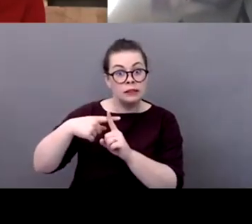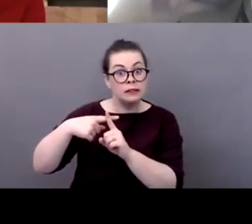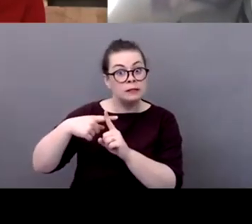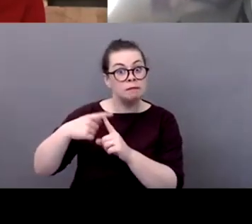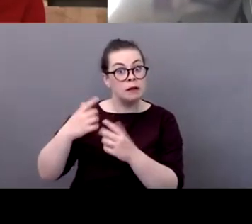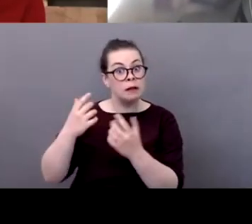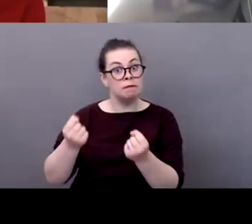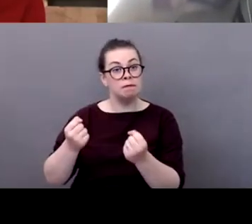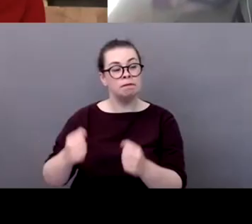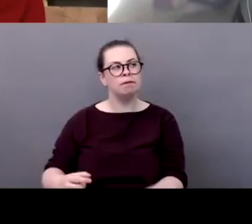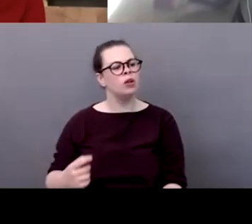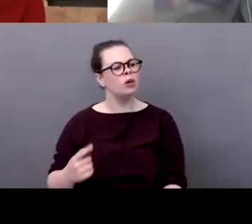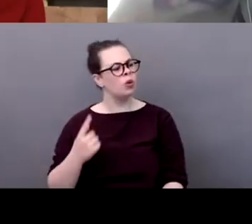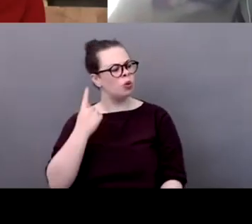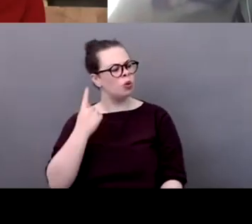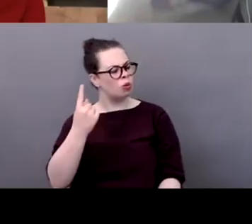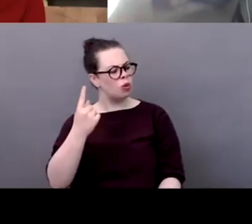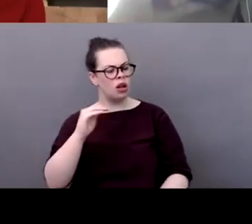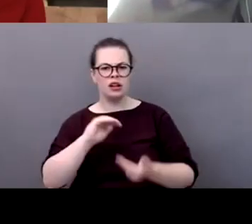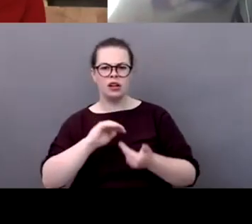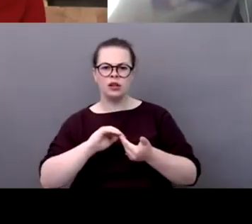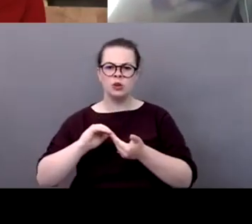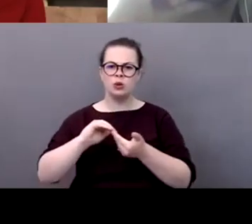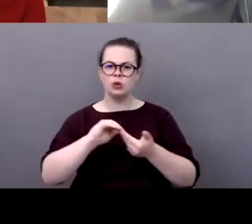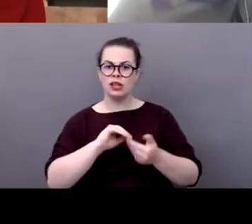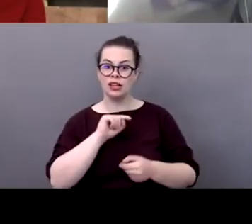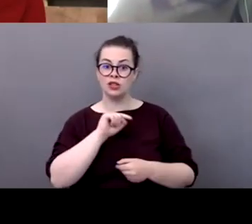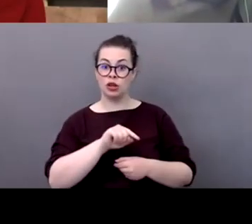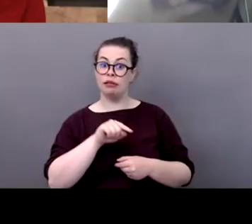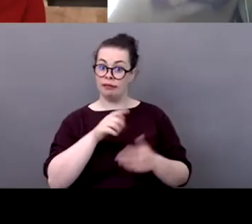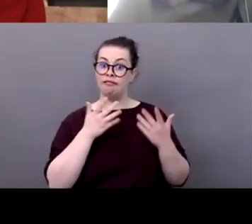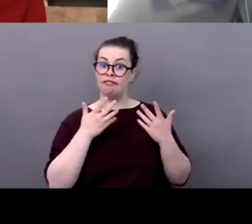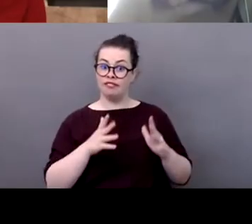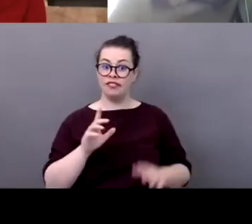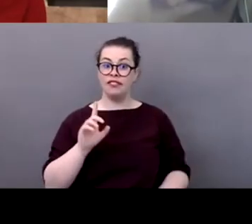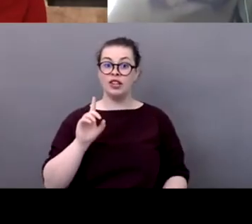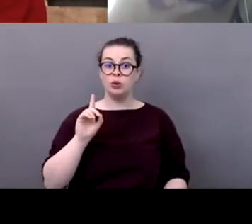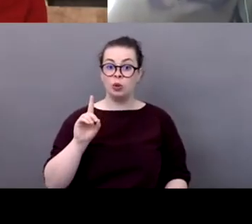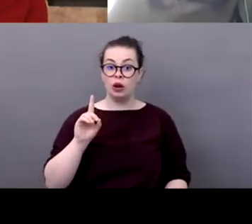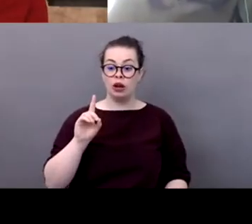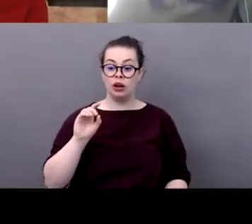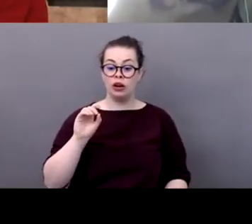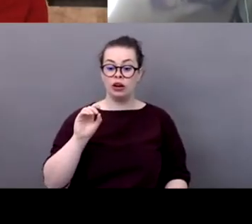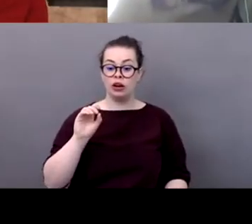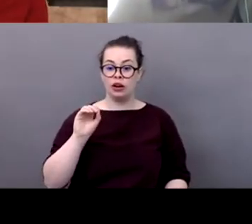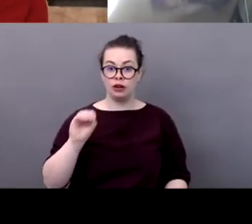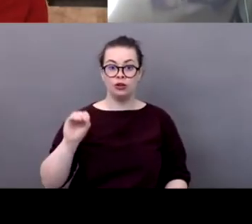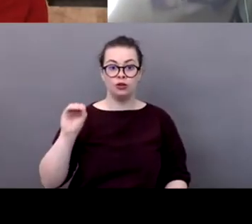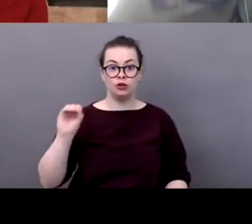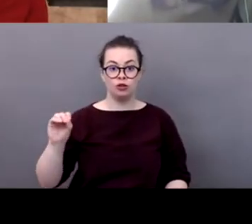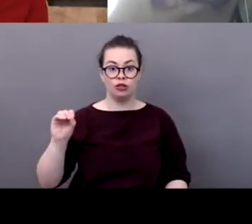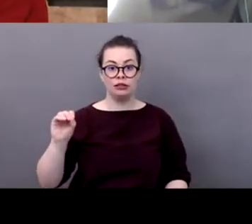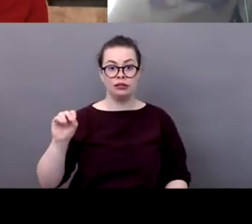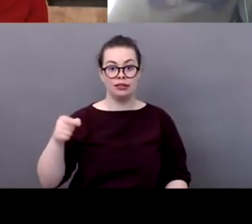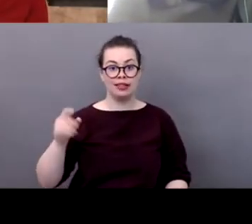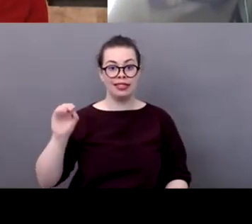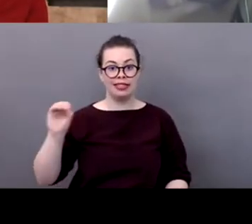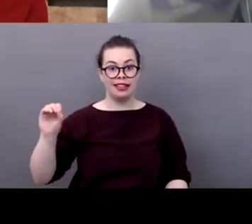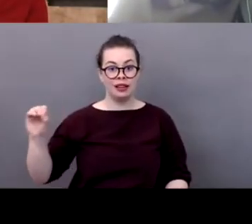français. Chambéry et Marseille sont deux exemples. À Montpellier, vient d'y avoir une nouvelle initiative, c'est l'esprit